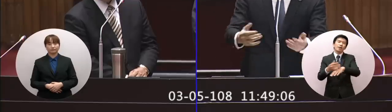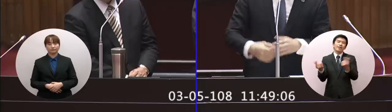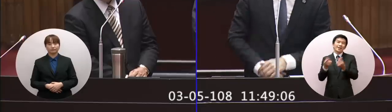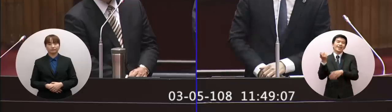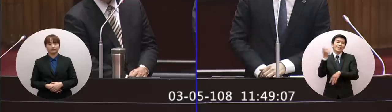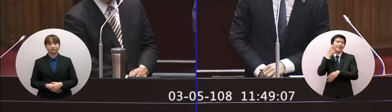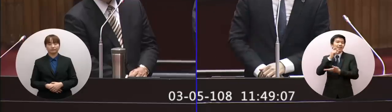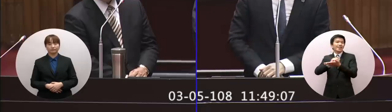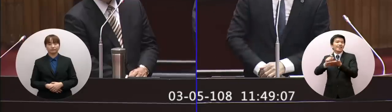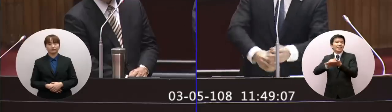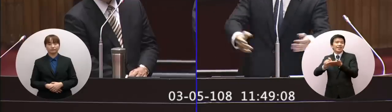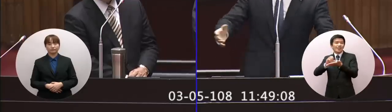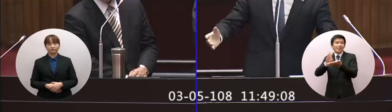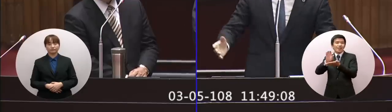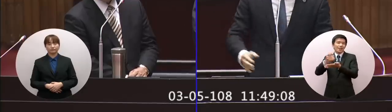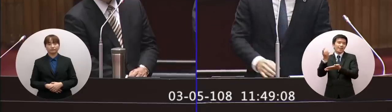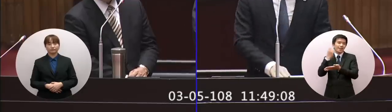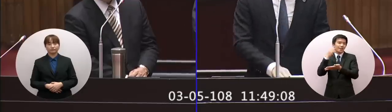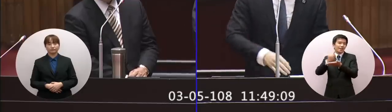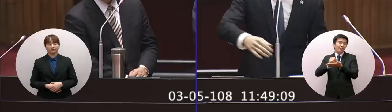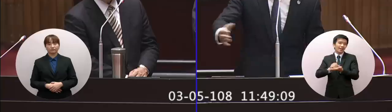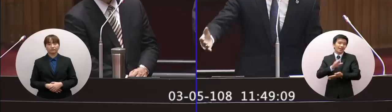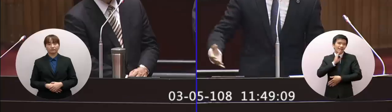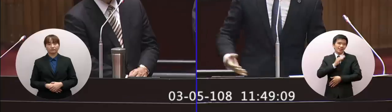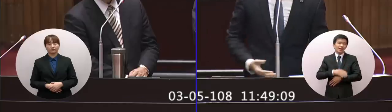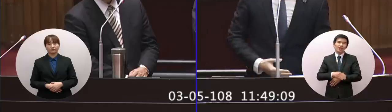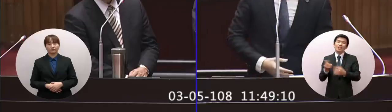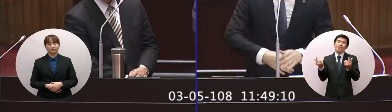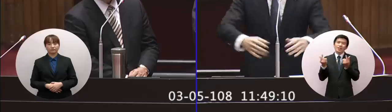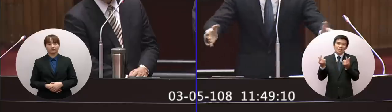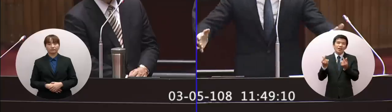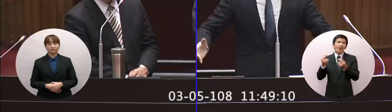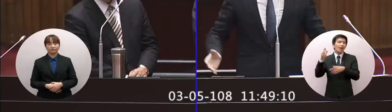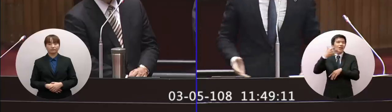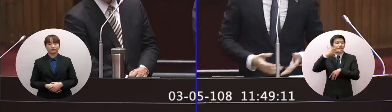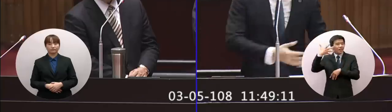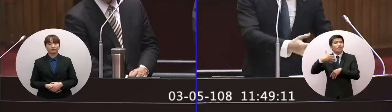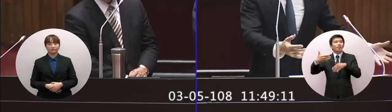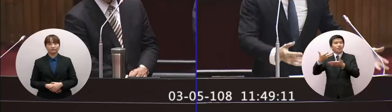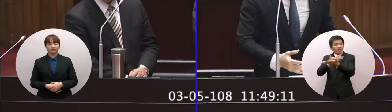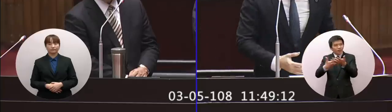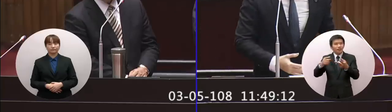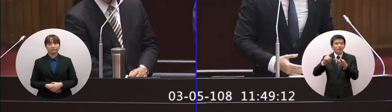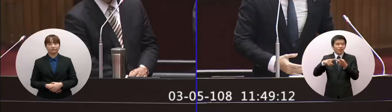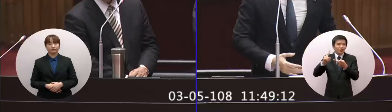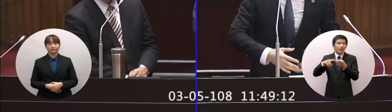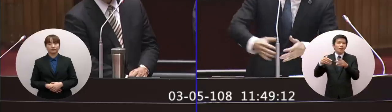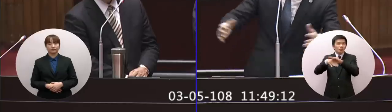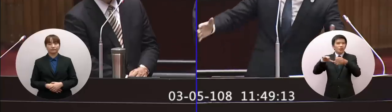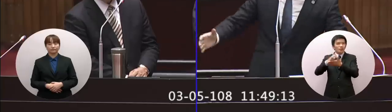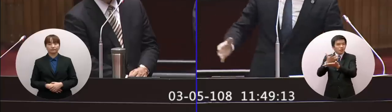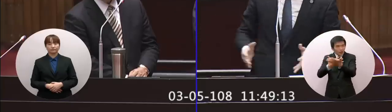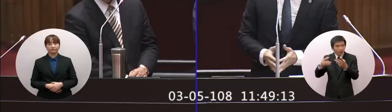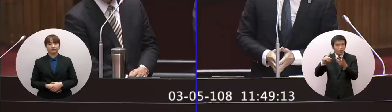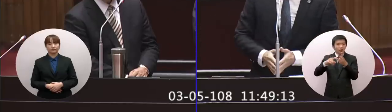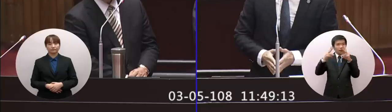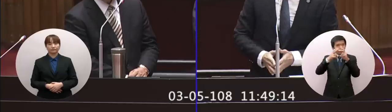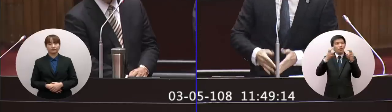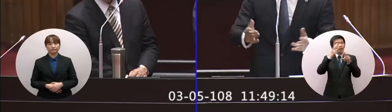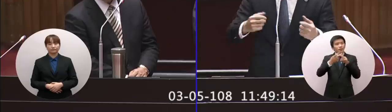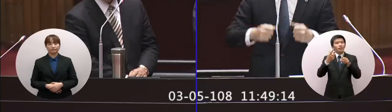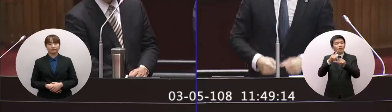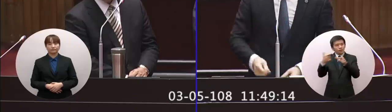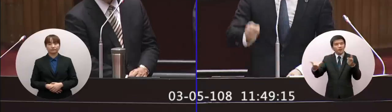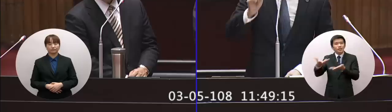报告，足好写的啊，啊，伊拢嘛会写一个音乐的交流啦，文化的交流，宗教的交流啦，吼，民间的交流